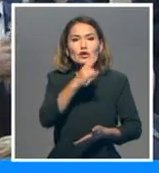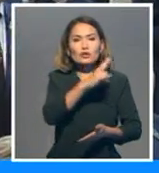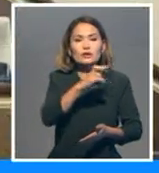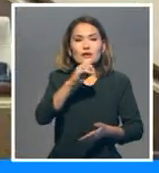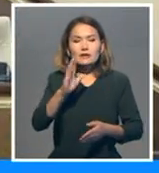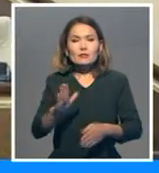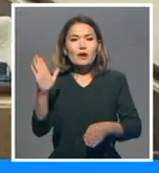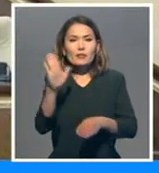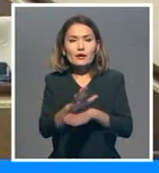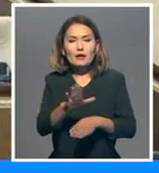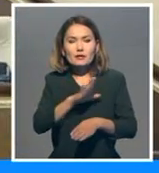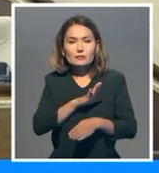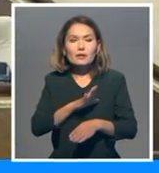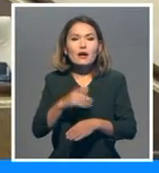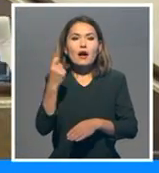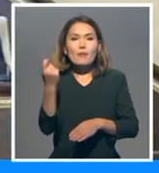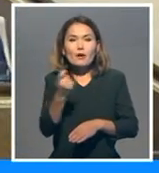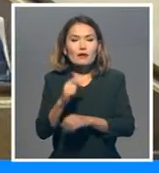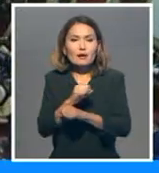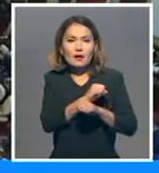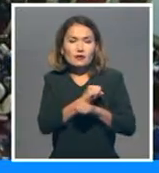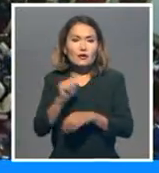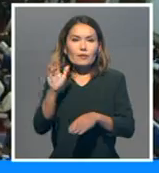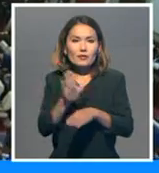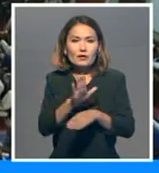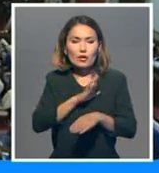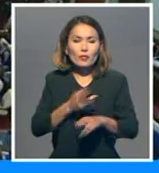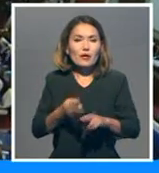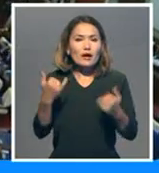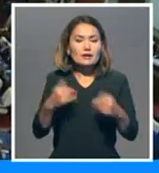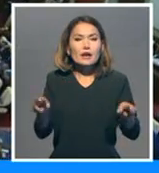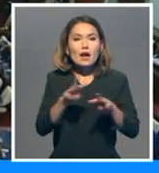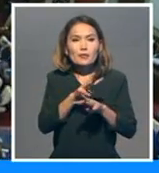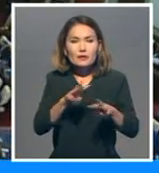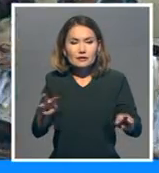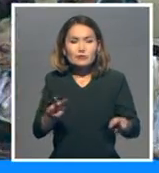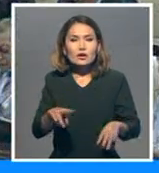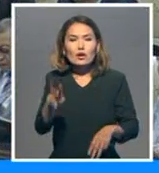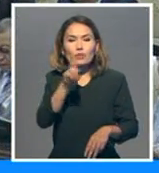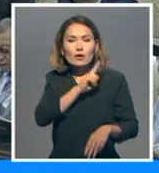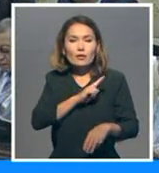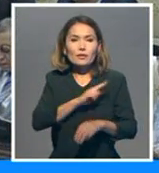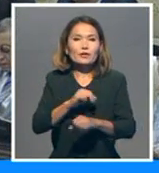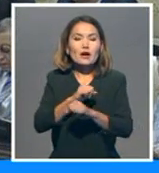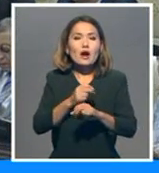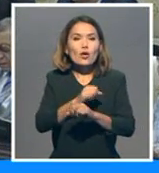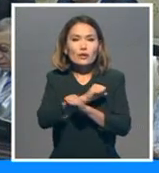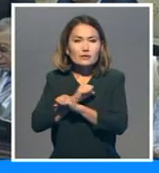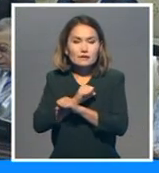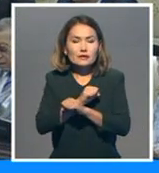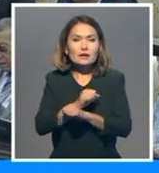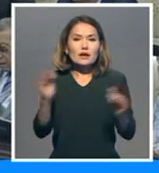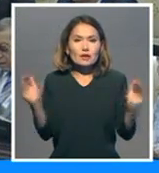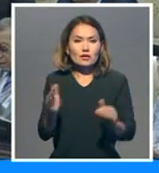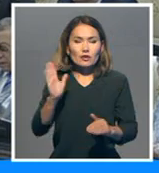Анығында бізде демалыс көп, өнімдірек жұмыс істесек деп жүрген халық қалаулыларының өздері. Сондықтан демалысты қысқарту президенттің ұсынысы